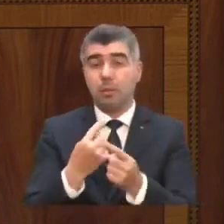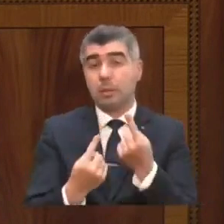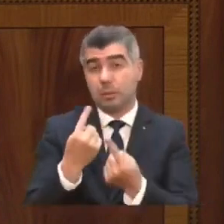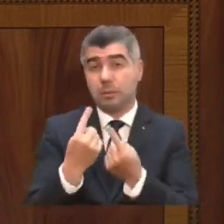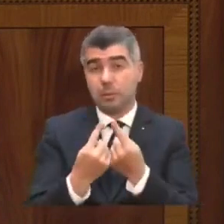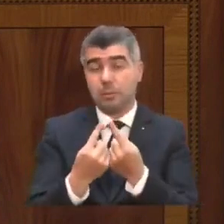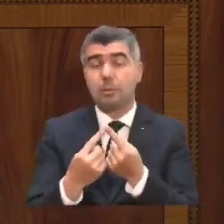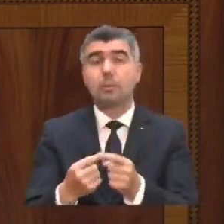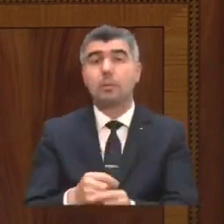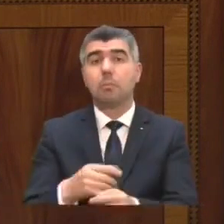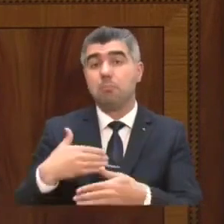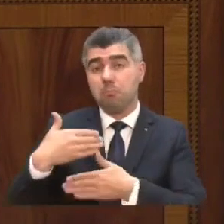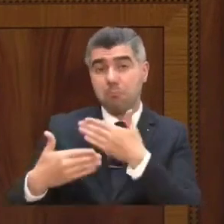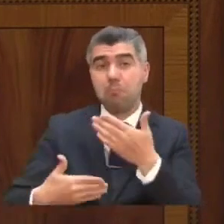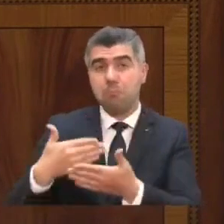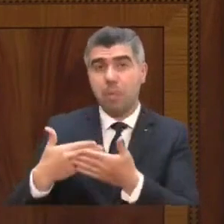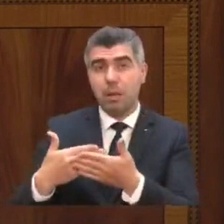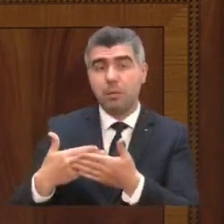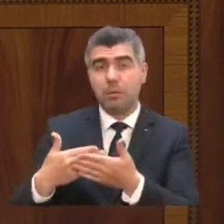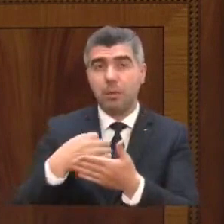انكم من بعد ما خرجتوا